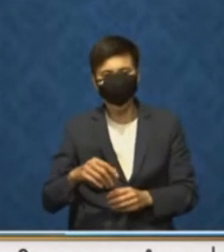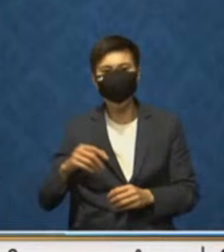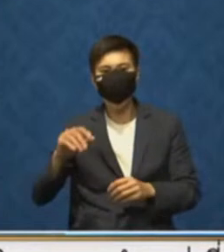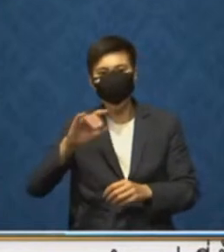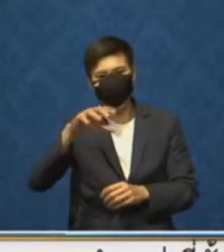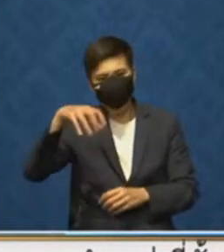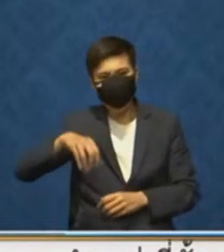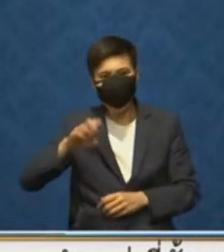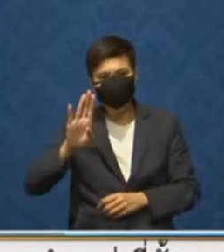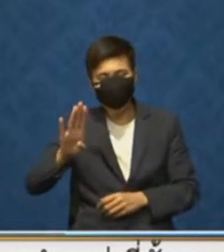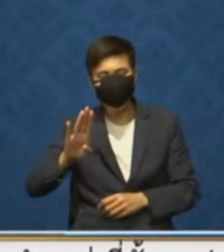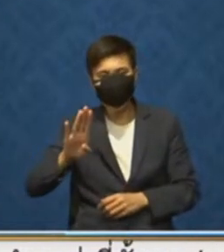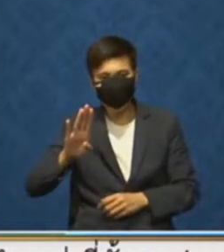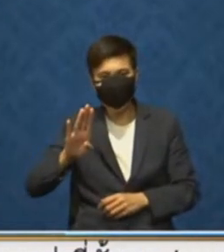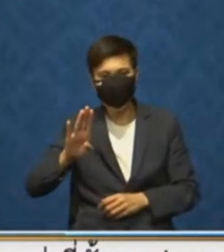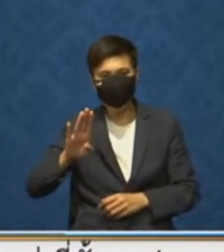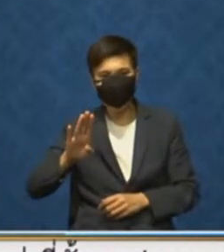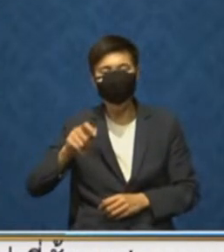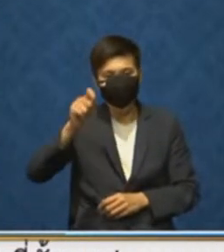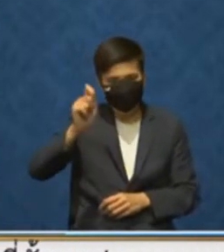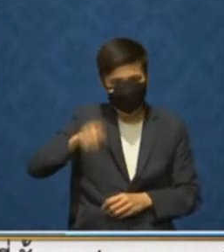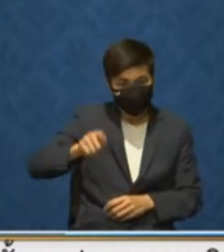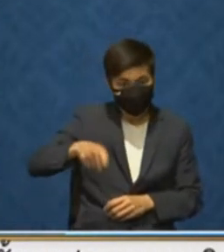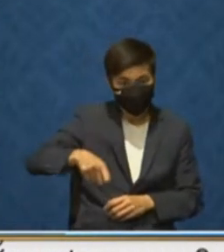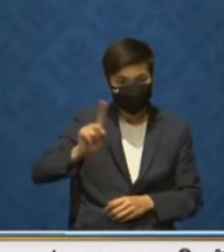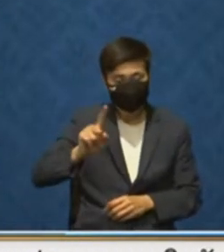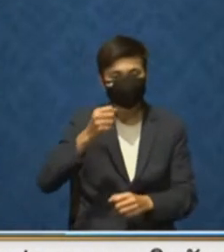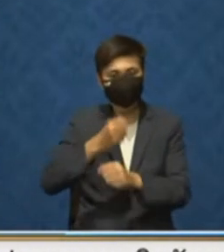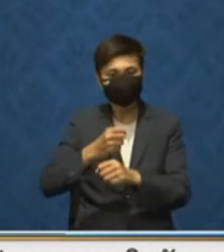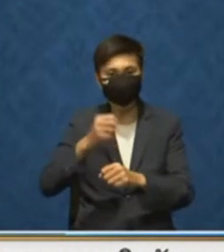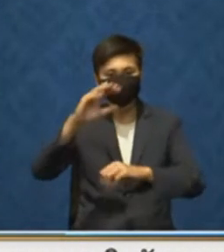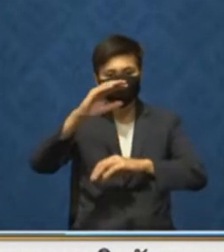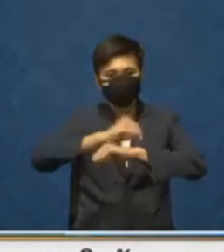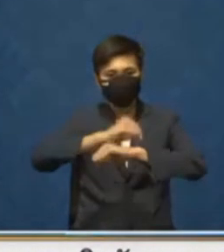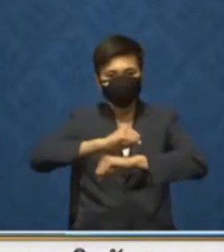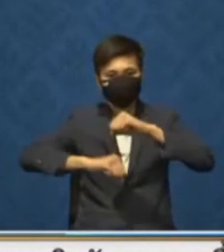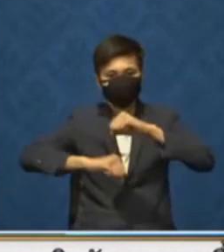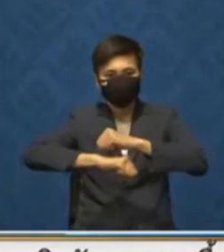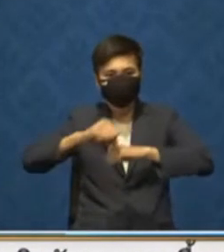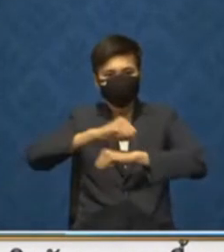มาประมูลก่อสร้างในกองทัพอีกมากมายนะครับก็